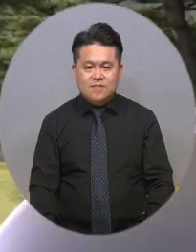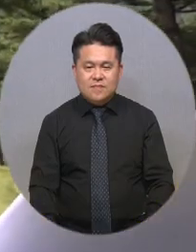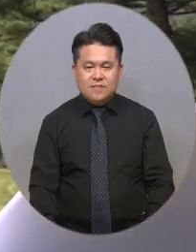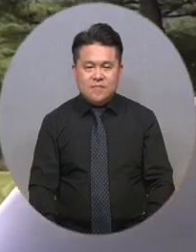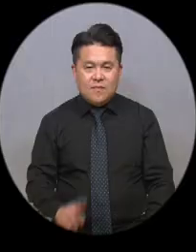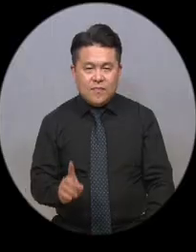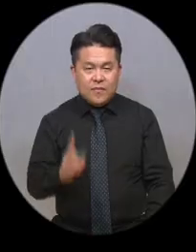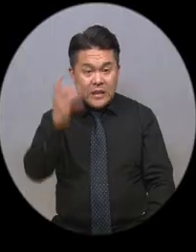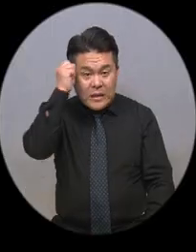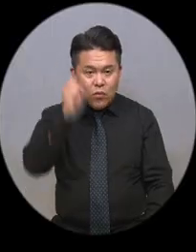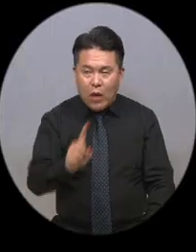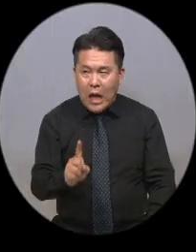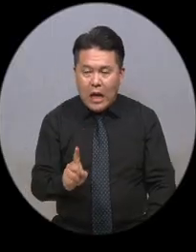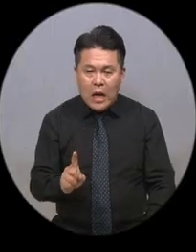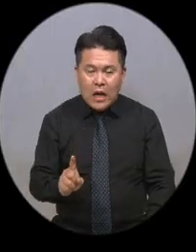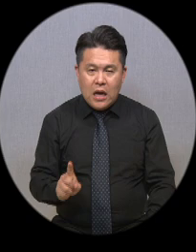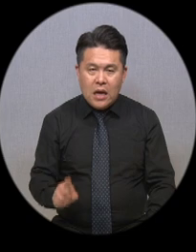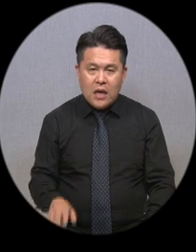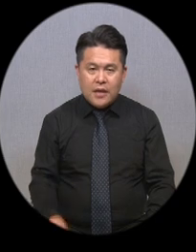어떻게 외워?